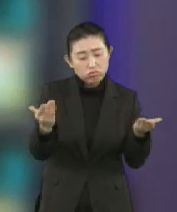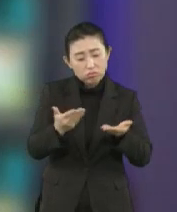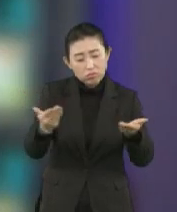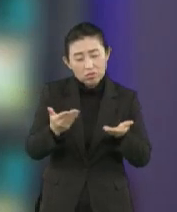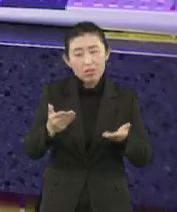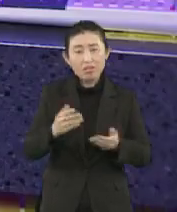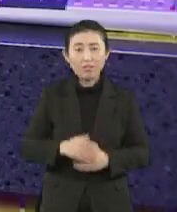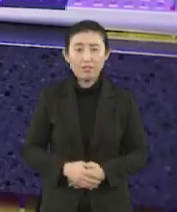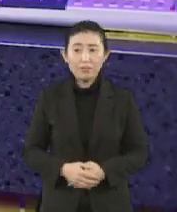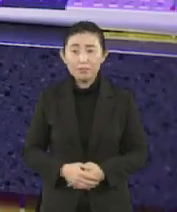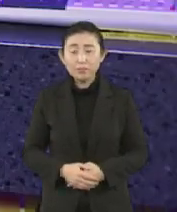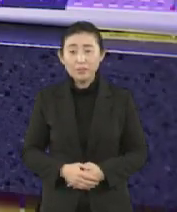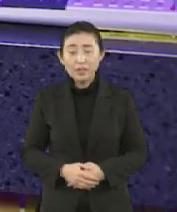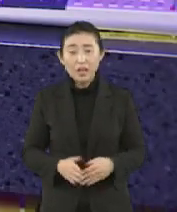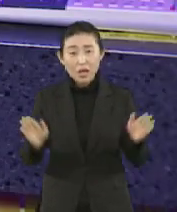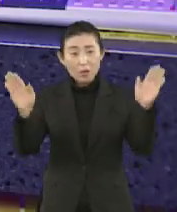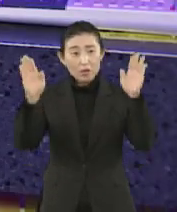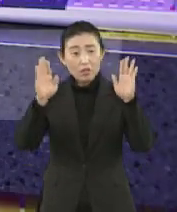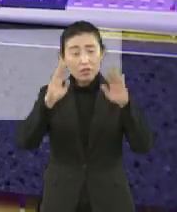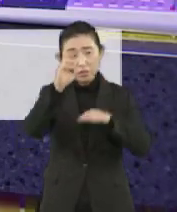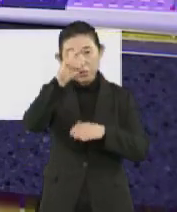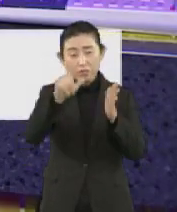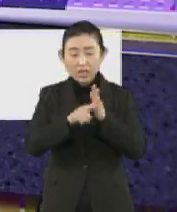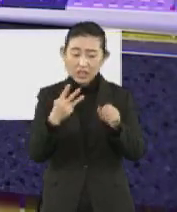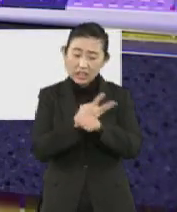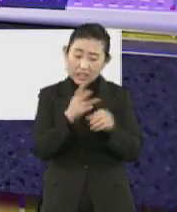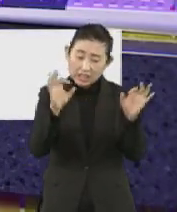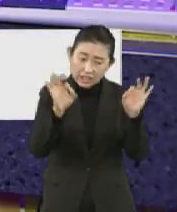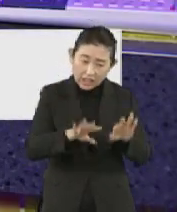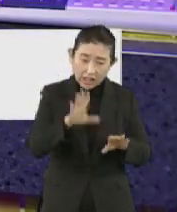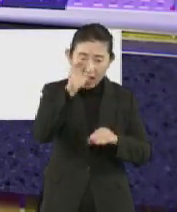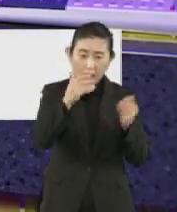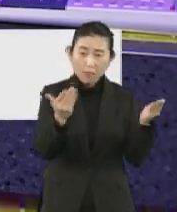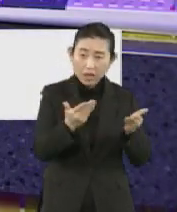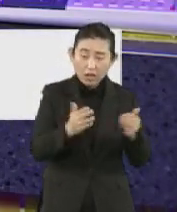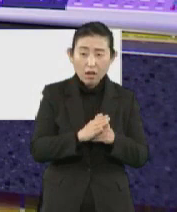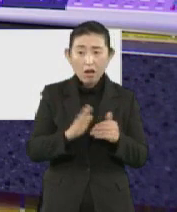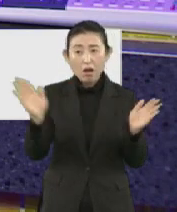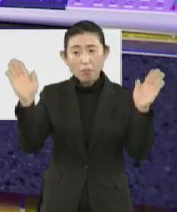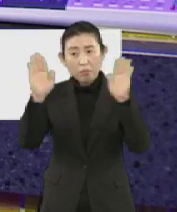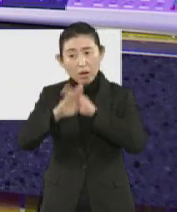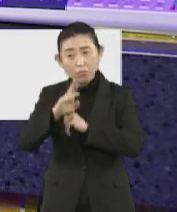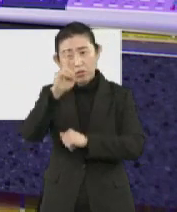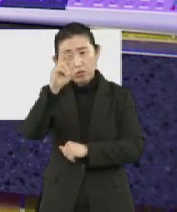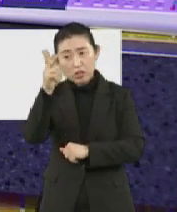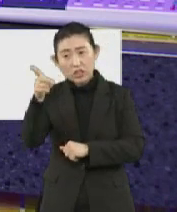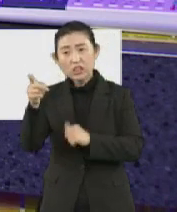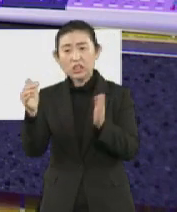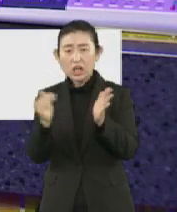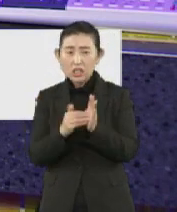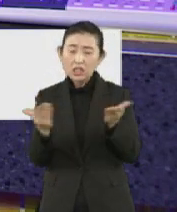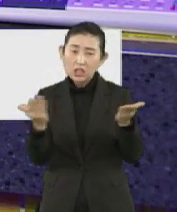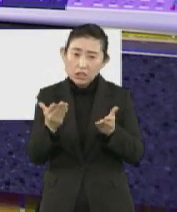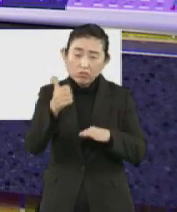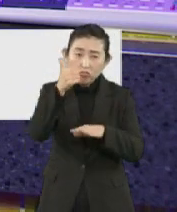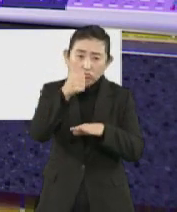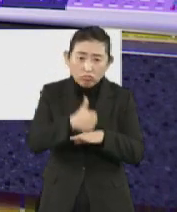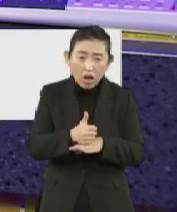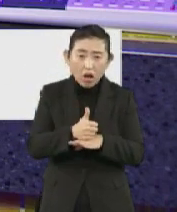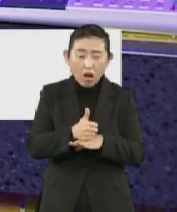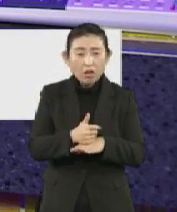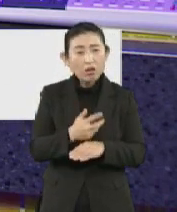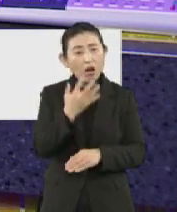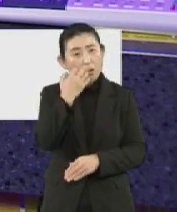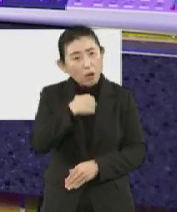시작했습니다. 점심때 잠깐 3시간, 저녁에 12시 1시까지 이렇게 하면은 달랑